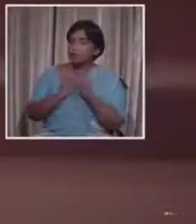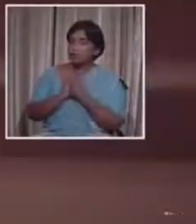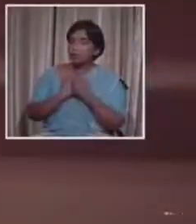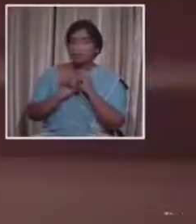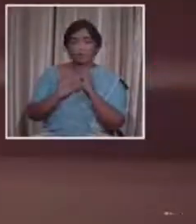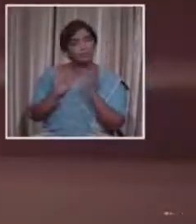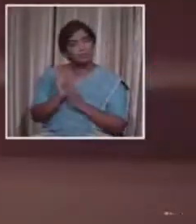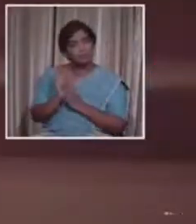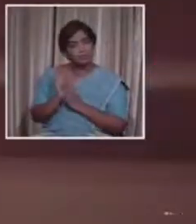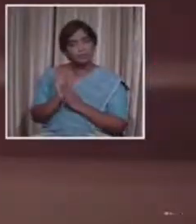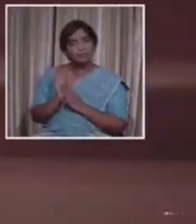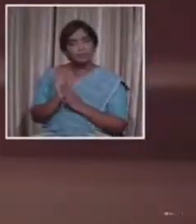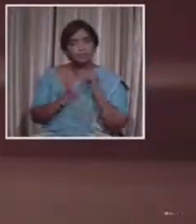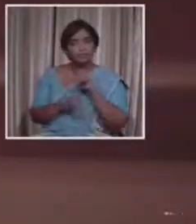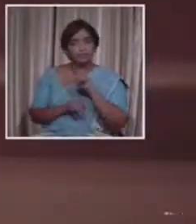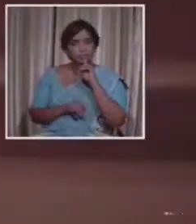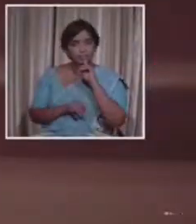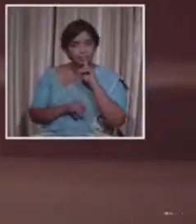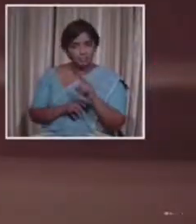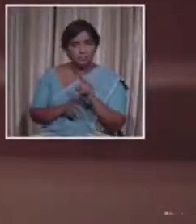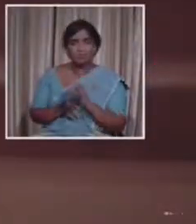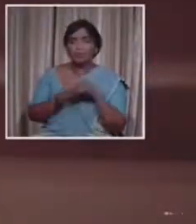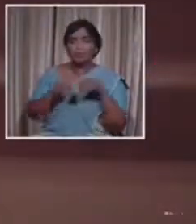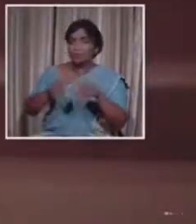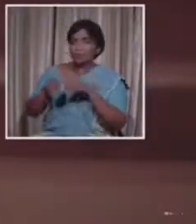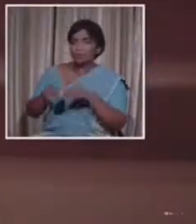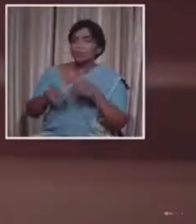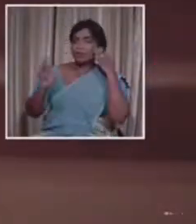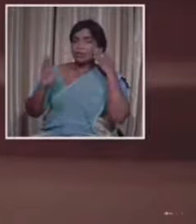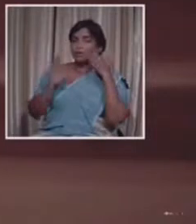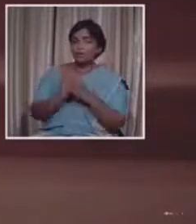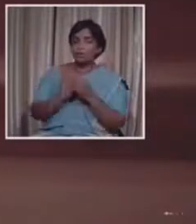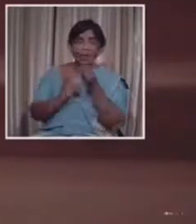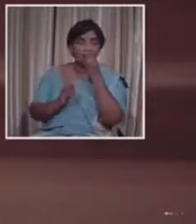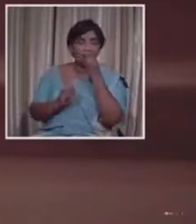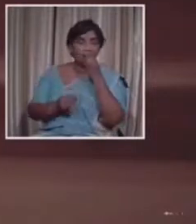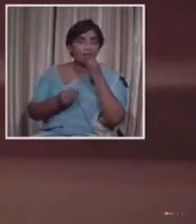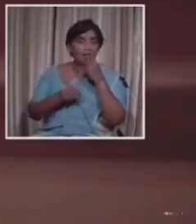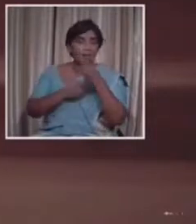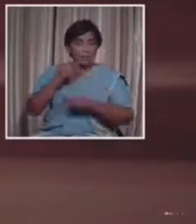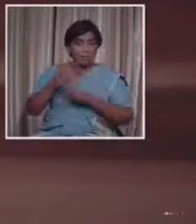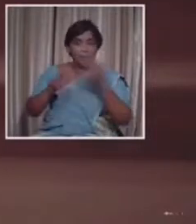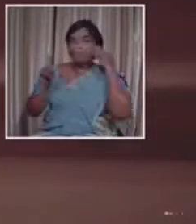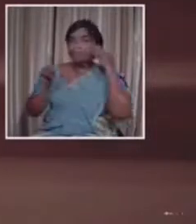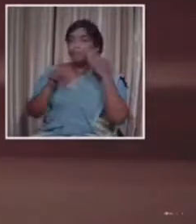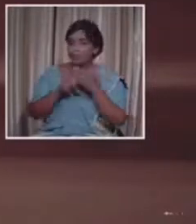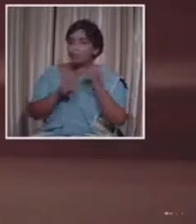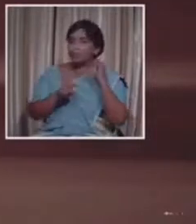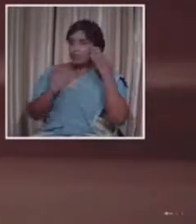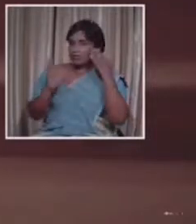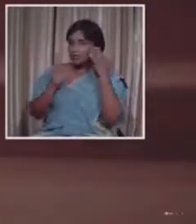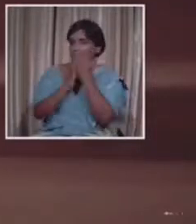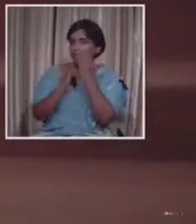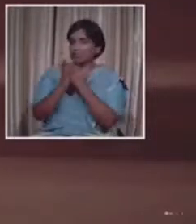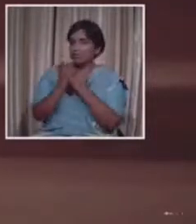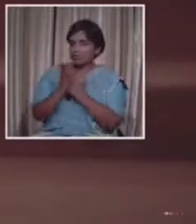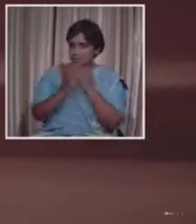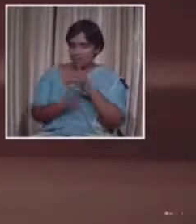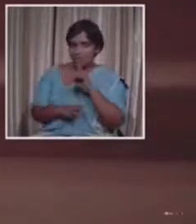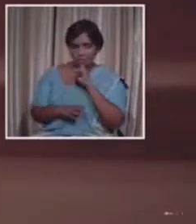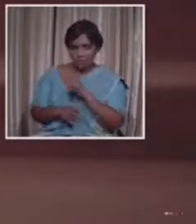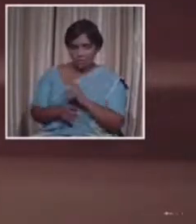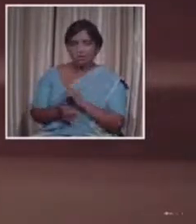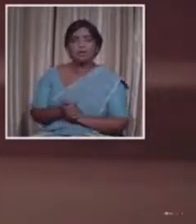அரசுக்கு சொந்தமான அனைத்து இடங்களும் பயிரிடும் இடங்களாக அறிவிக்கப்பட்டுள்ளன. அமைச்சர் மஹிந்த அமரவீர இதனை இன்று நாடாளுமன்றில் தெரிவித்துள்ளார். இவை